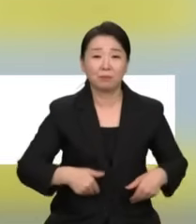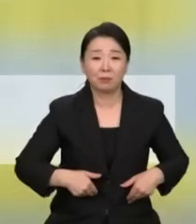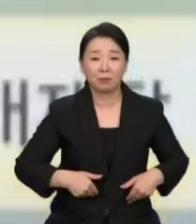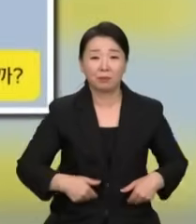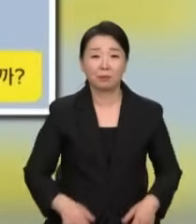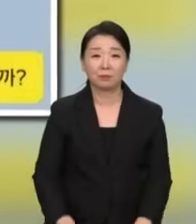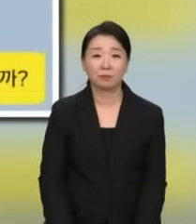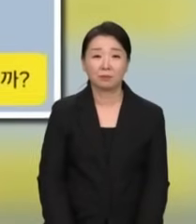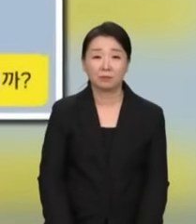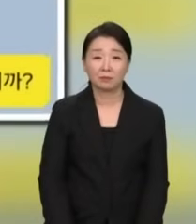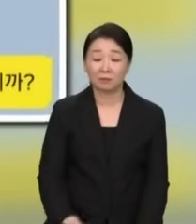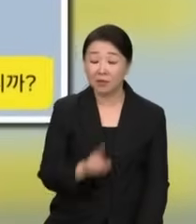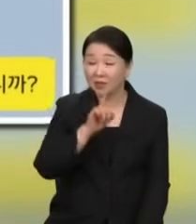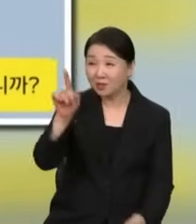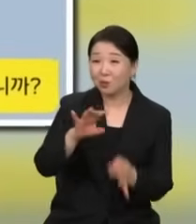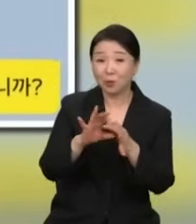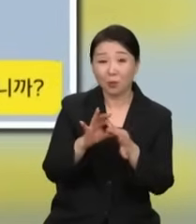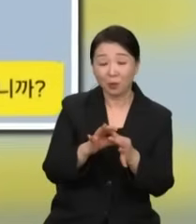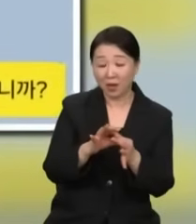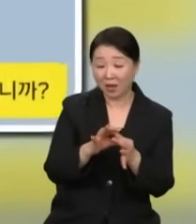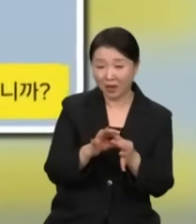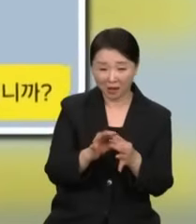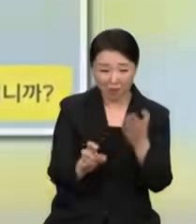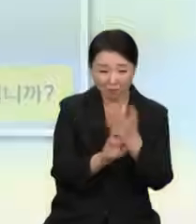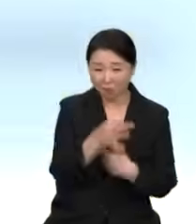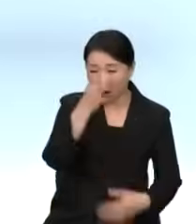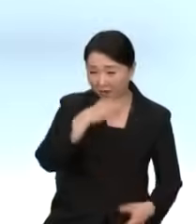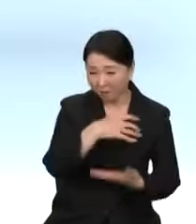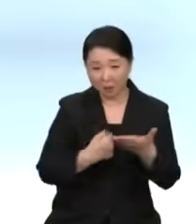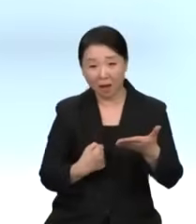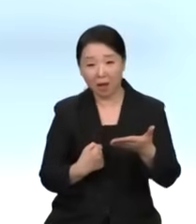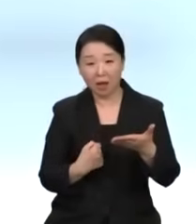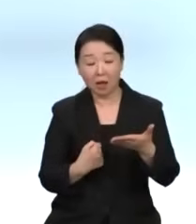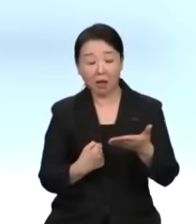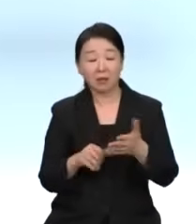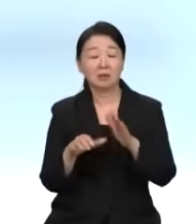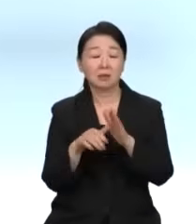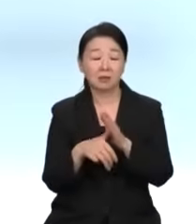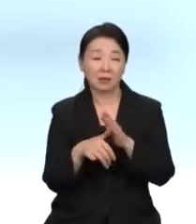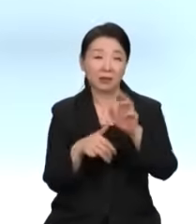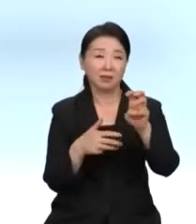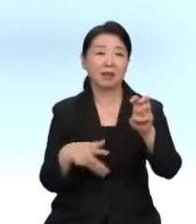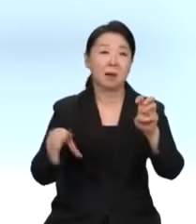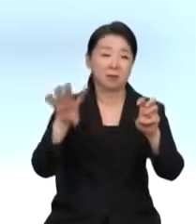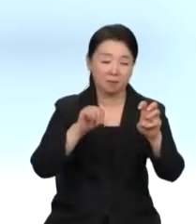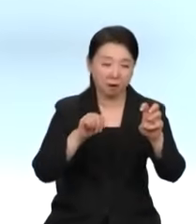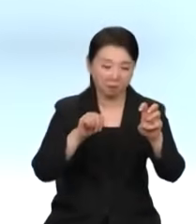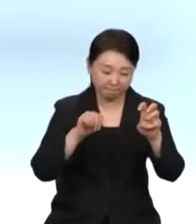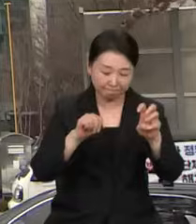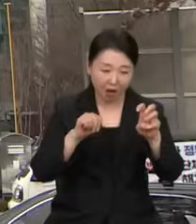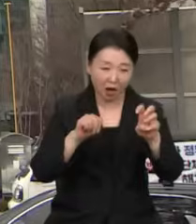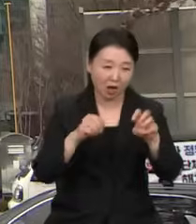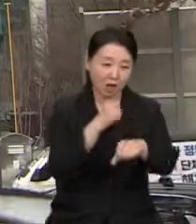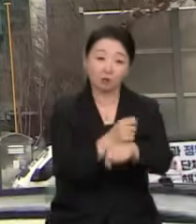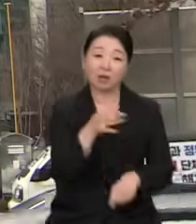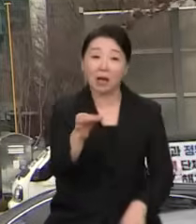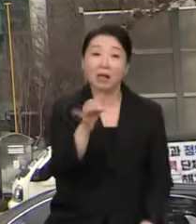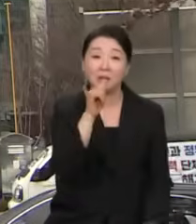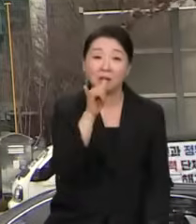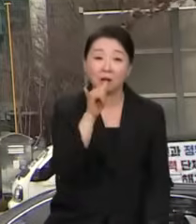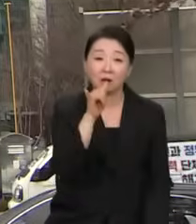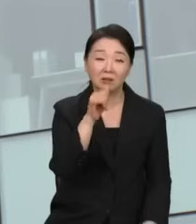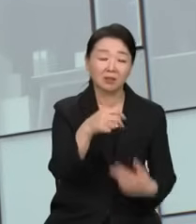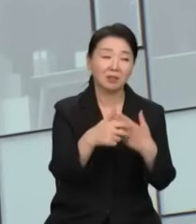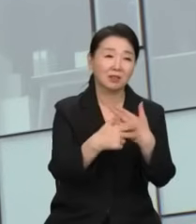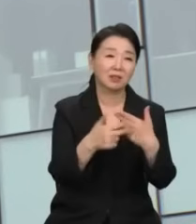있습니다. 신고를 통해 부당 이익을 환수하게 되면 최대 30억 원의 보상금도 주기로 했습니다. 의협은 별도의 대응을